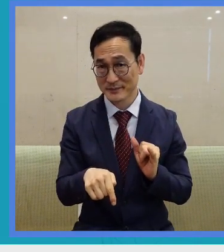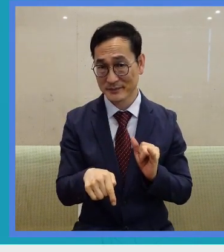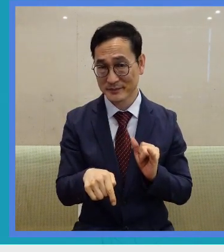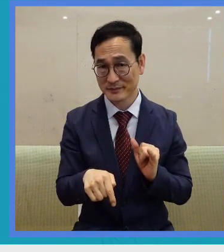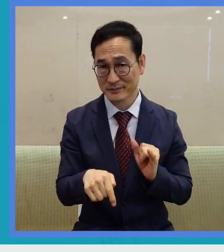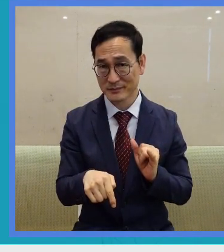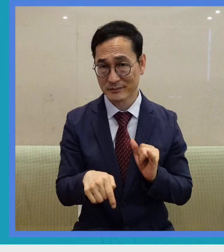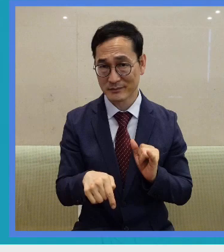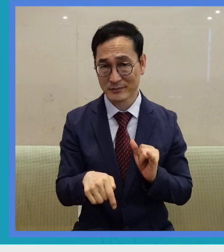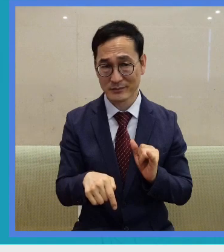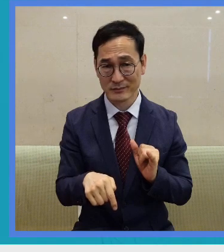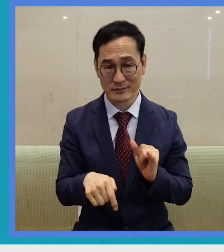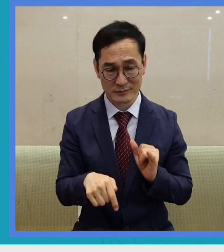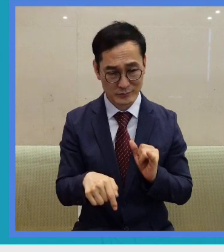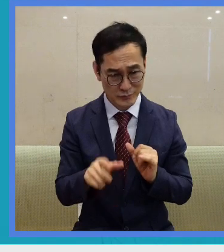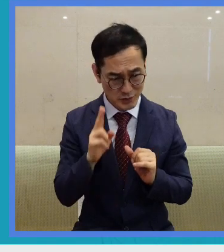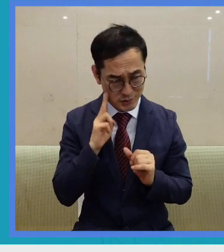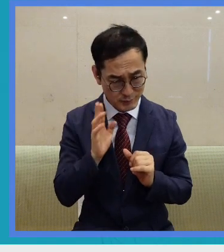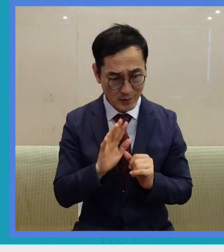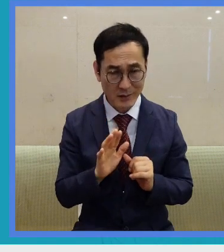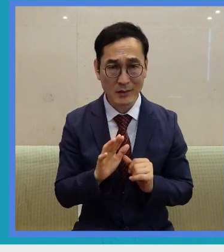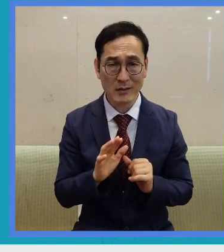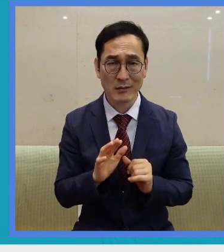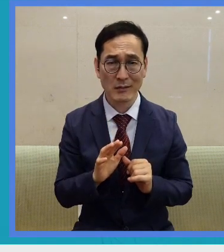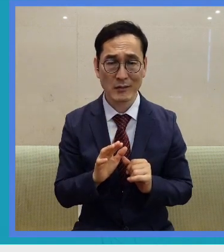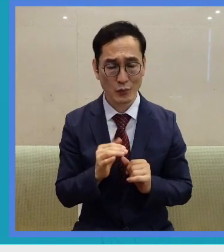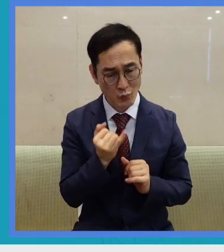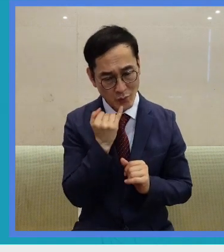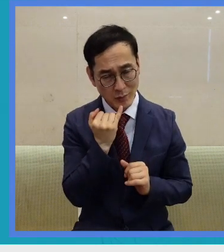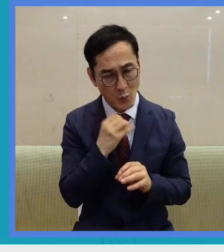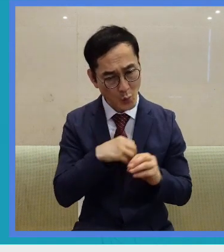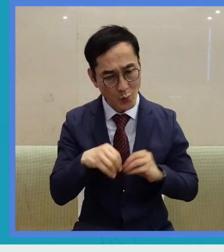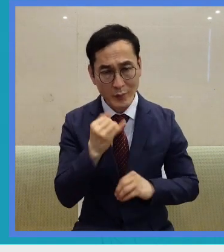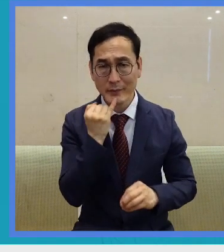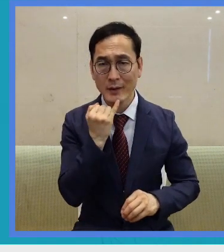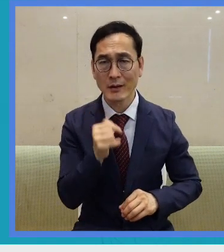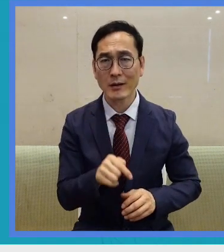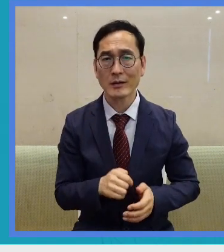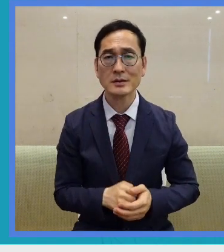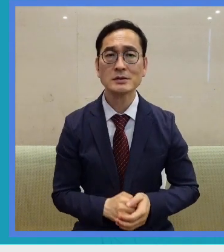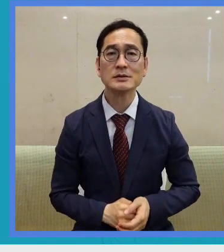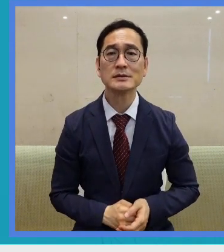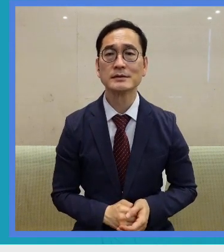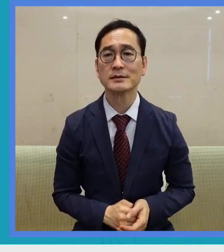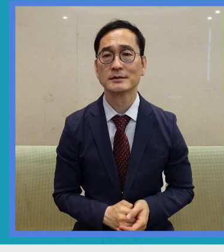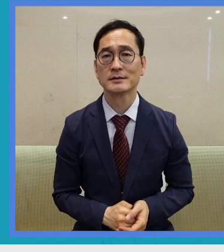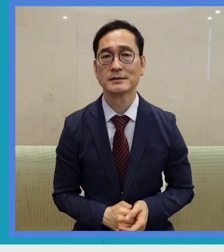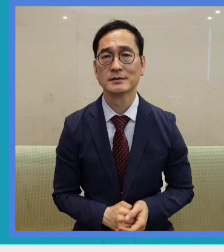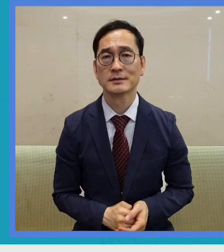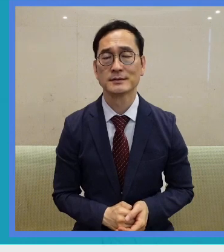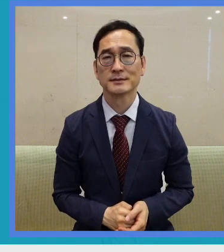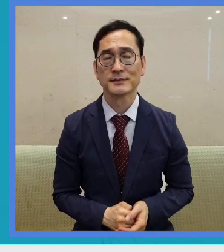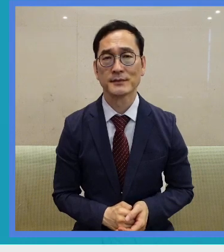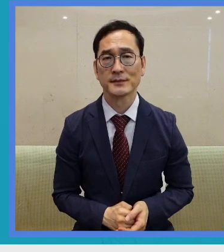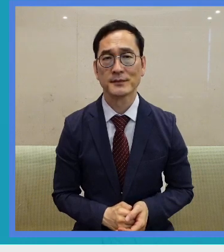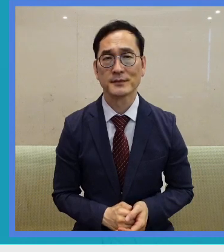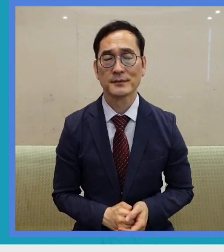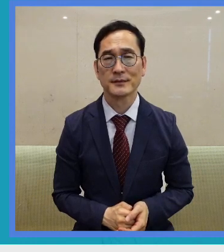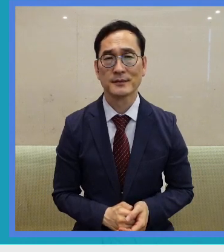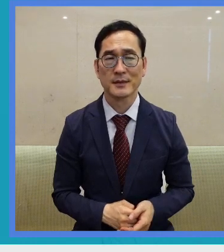그냥 평범한 아이들은 훨씬 더 그 트라우마라든지 이런 걸 많이 받았던 반면에 그 기존에 이제